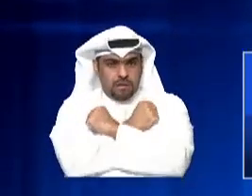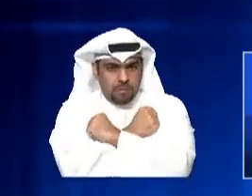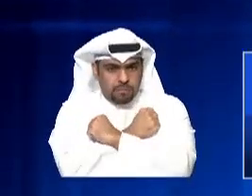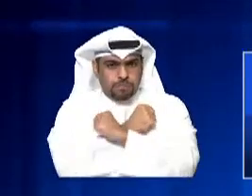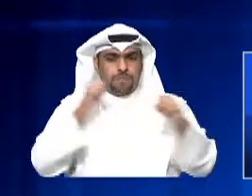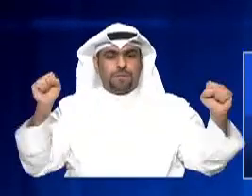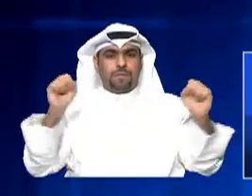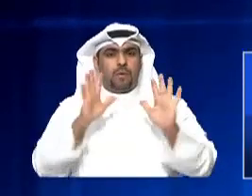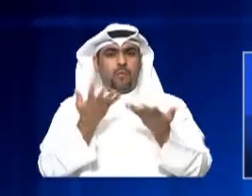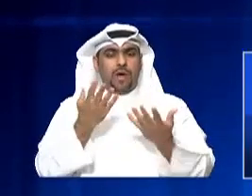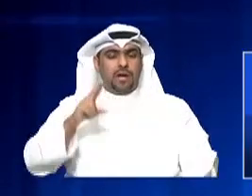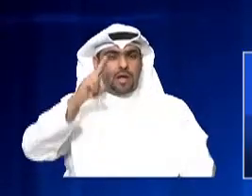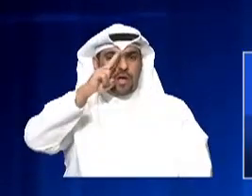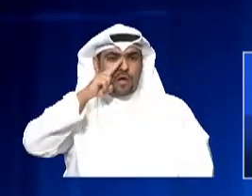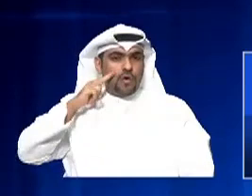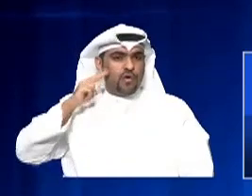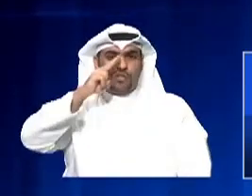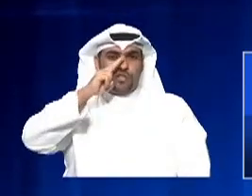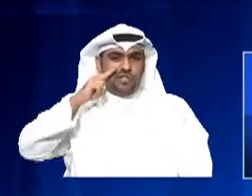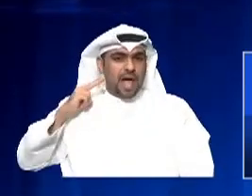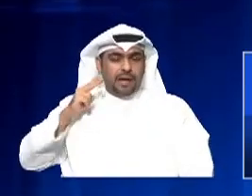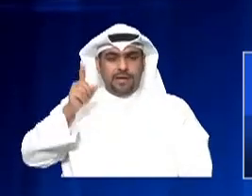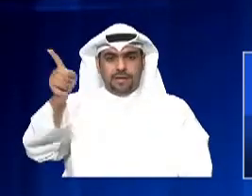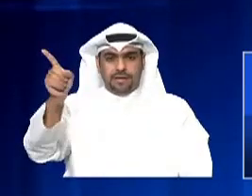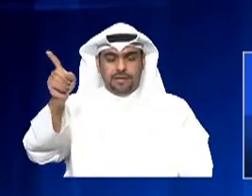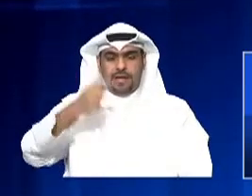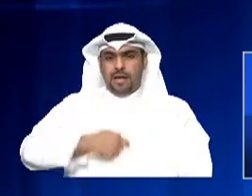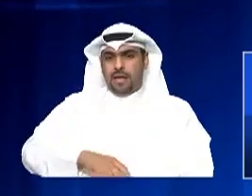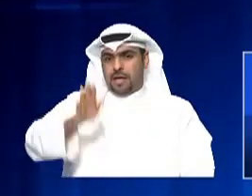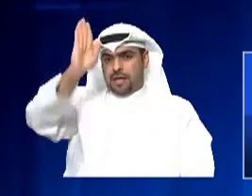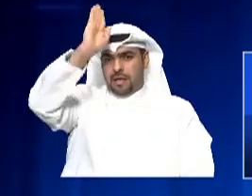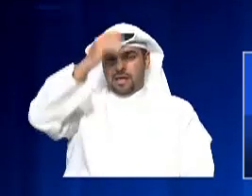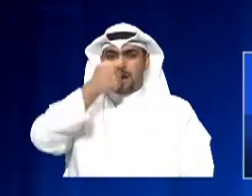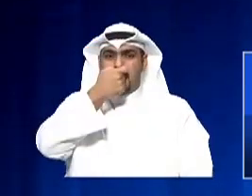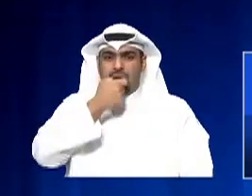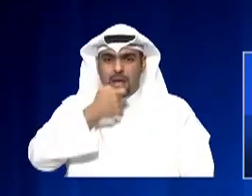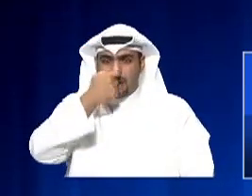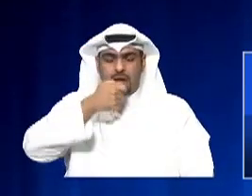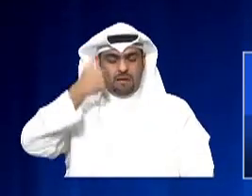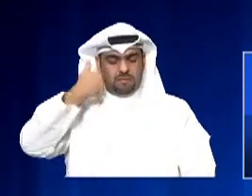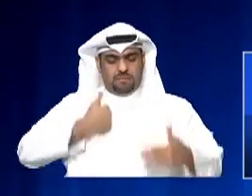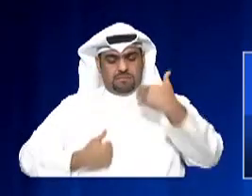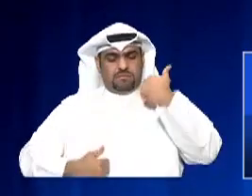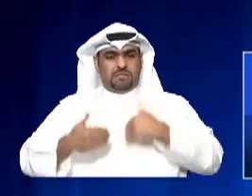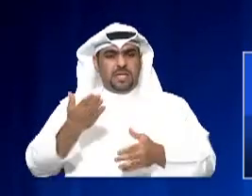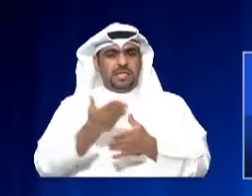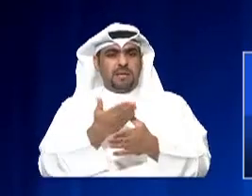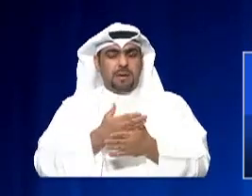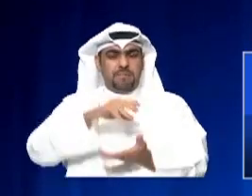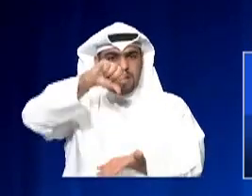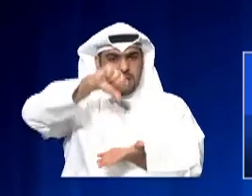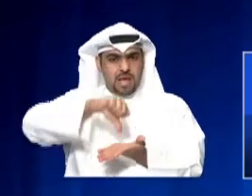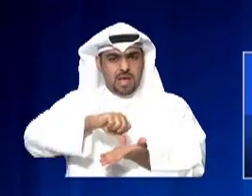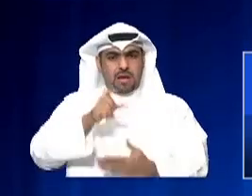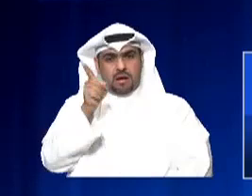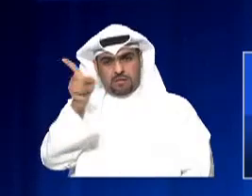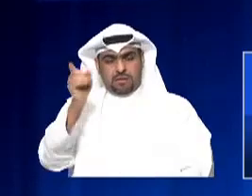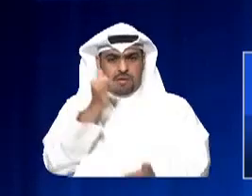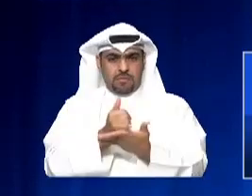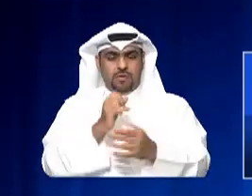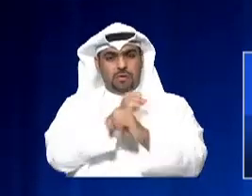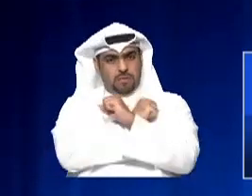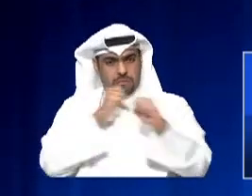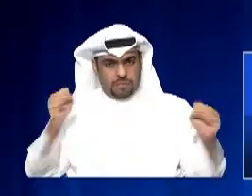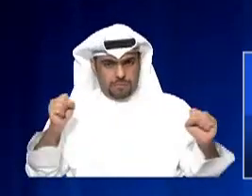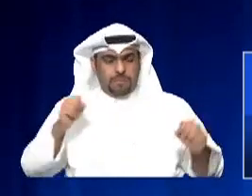جمهورية العراق الشقيق وأدت إلى مقتل وإصابة عدد من الأشخاص. وأكدت الوزارة تضامن دولة الكويت مع جمهورية